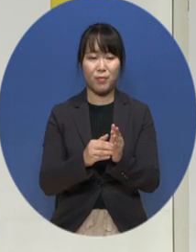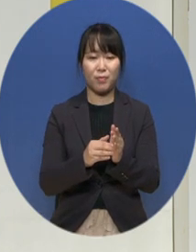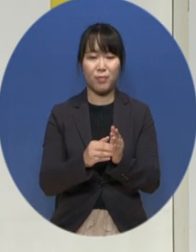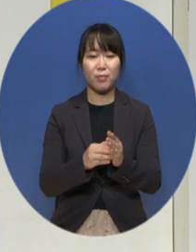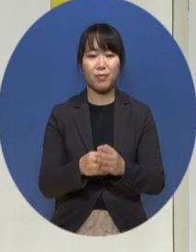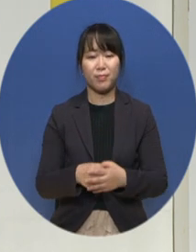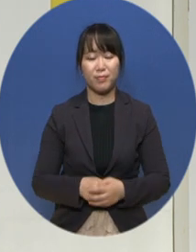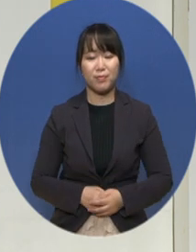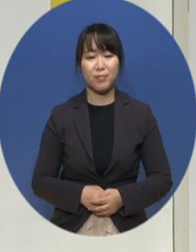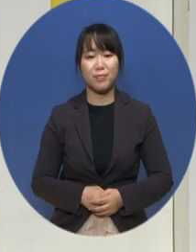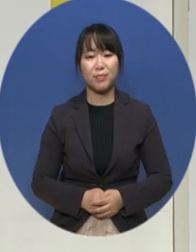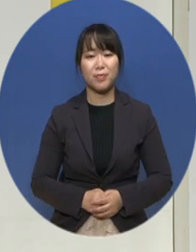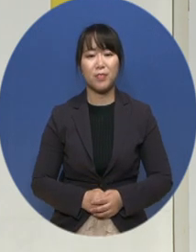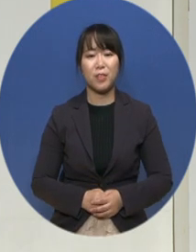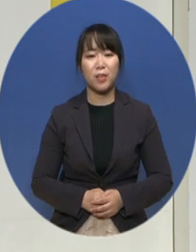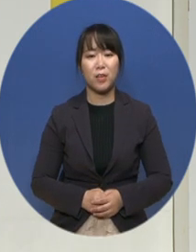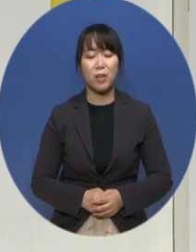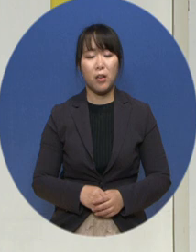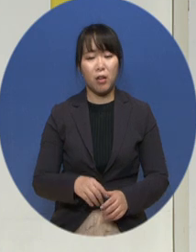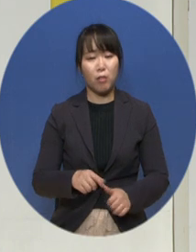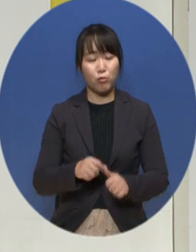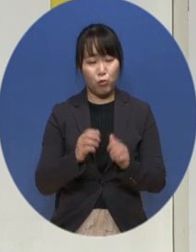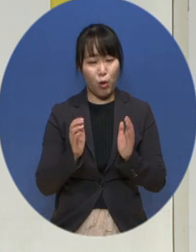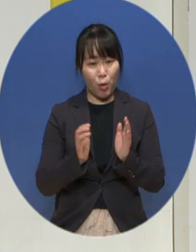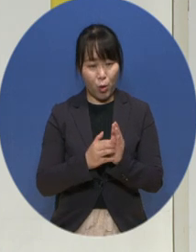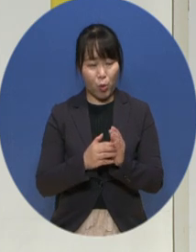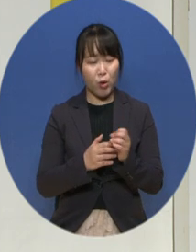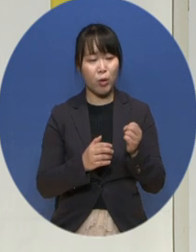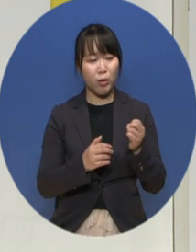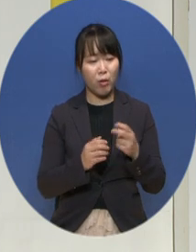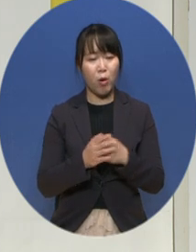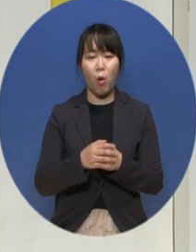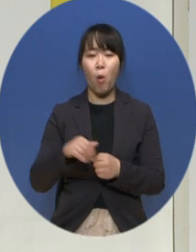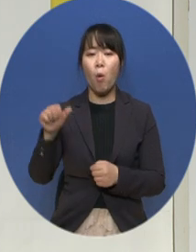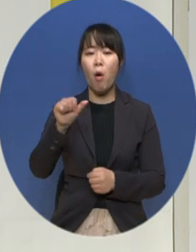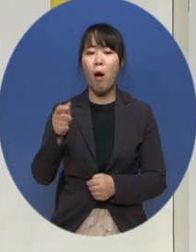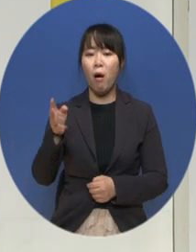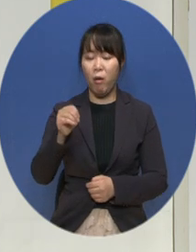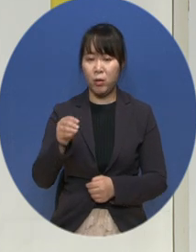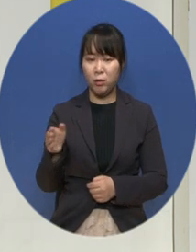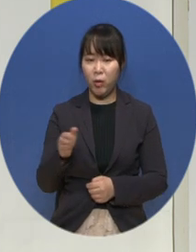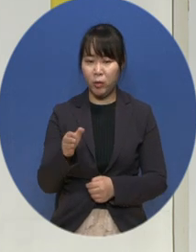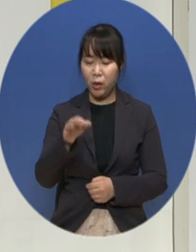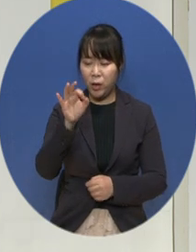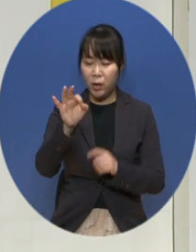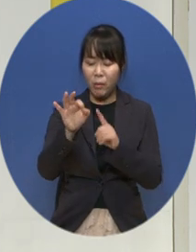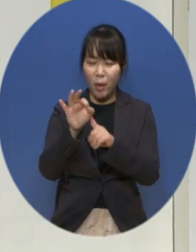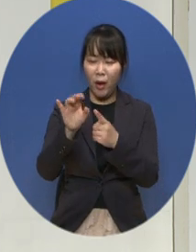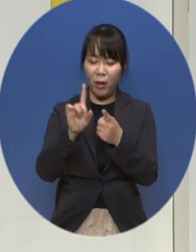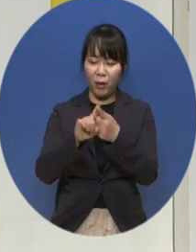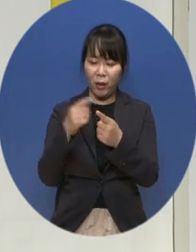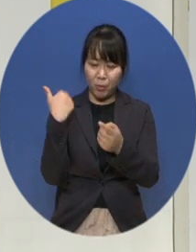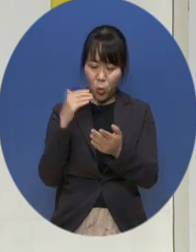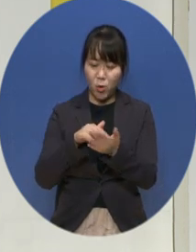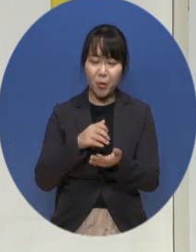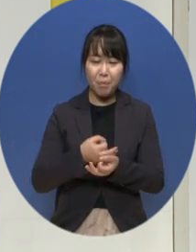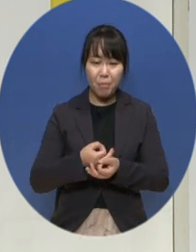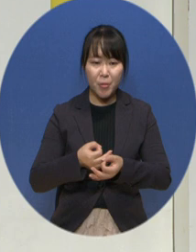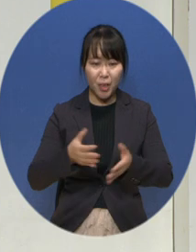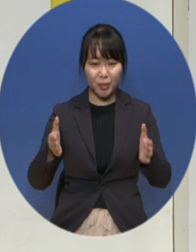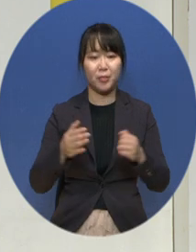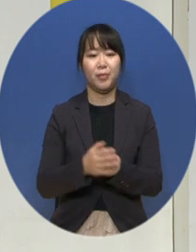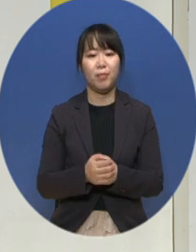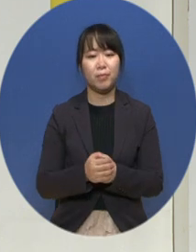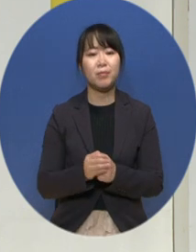구제를 받고 네 구제를 받고 약 5000억 정도 되는 글을 올려 줬어요